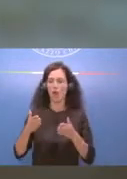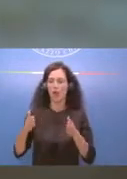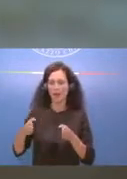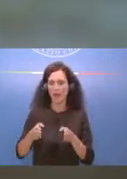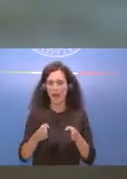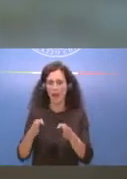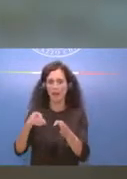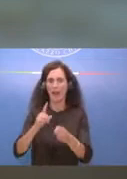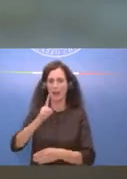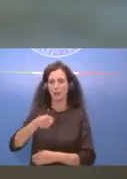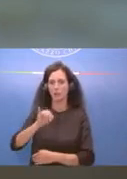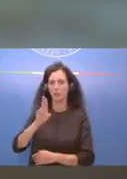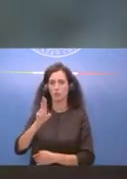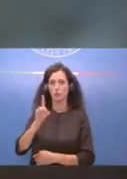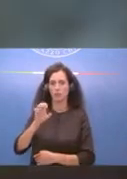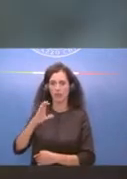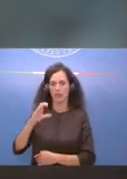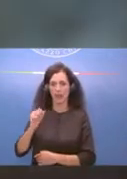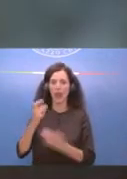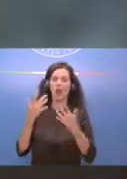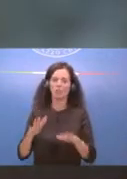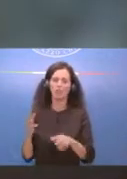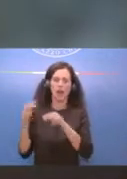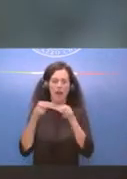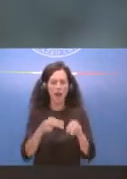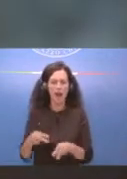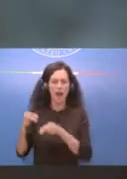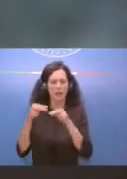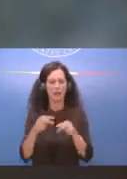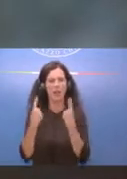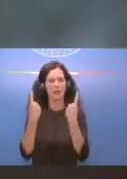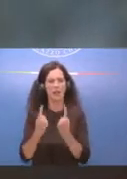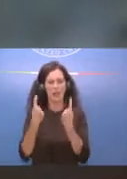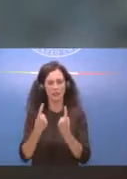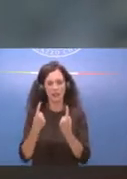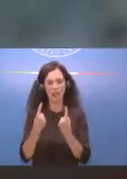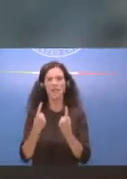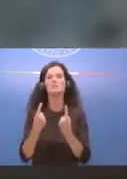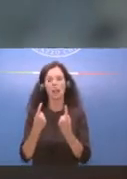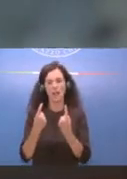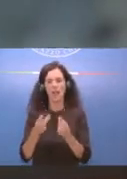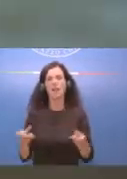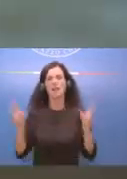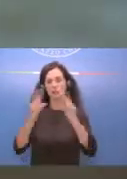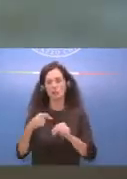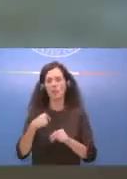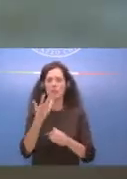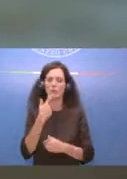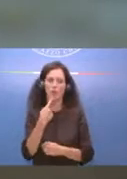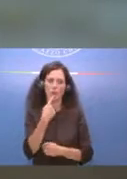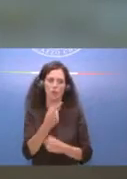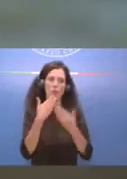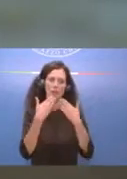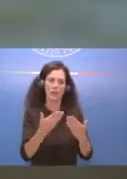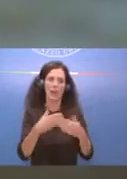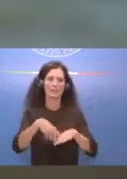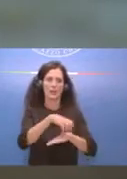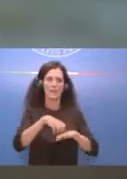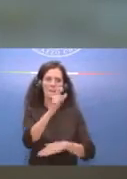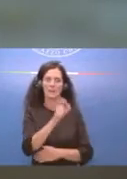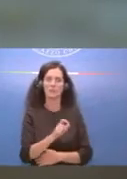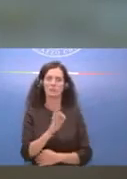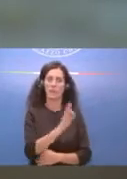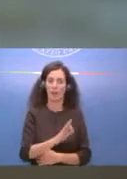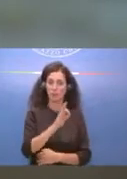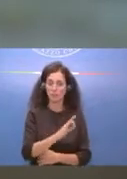attendeva anni per essere preso e di nuovo nel ringraziare il ministro franceschini ma anche direi l'unesco